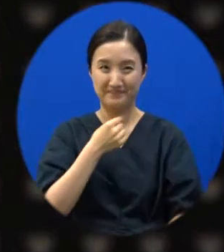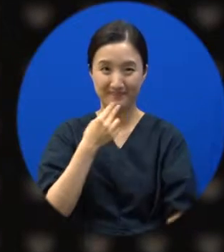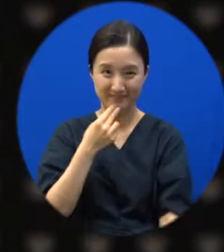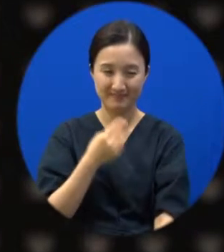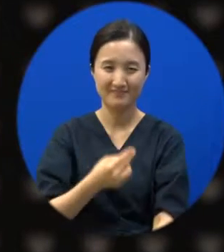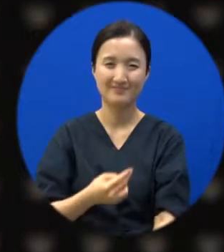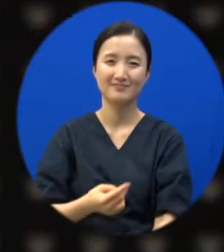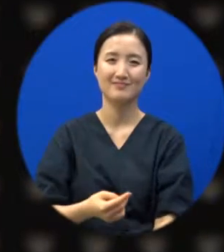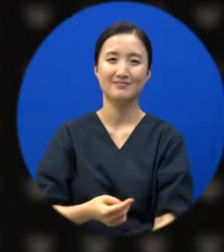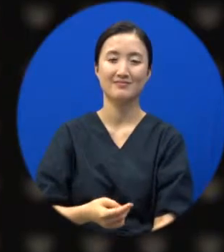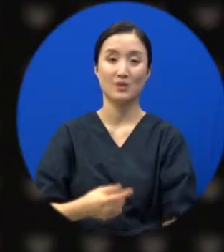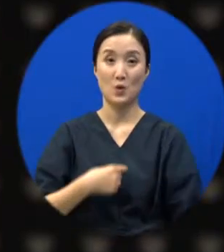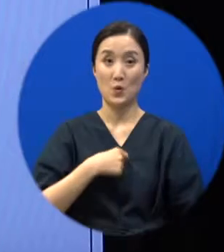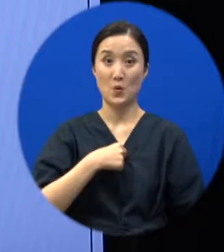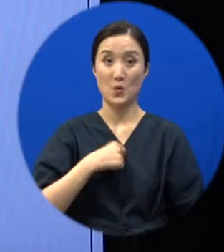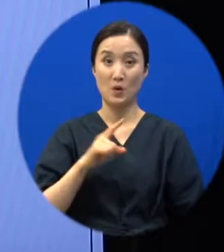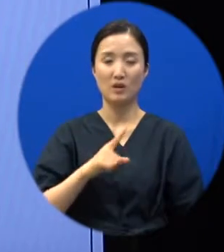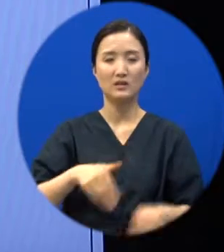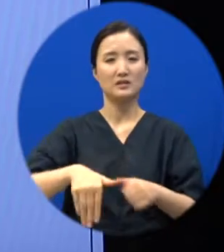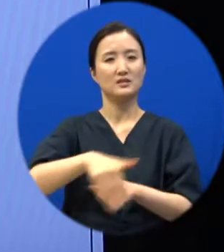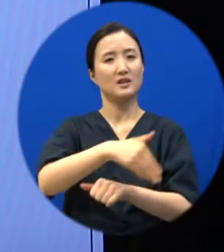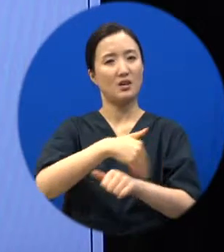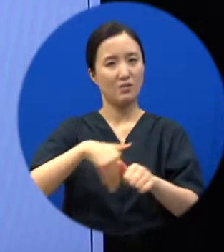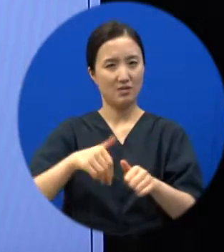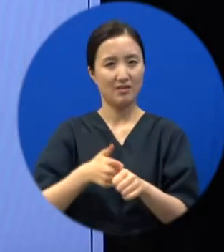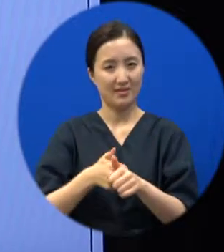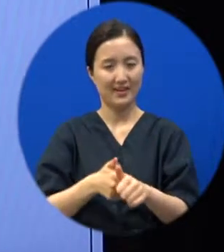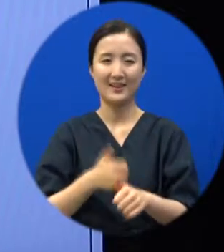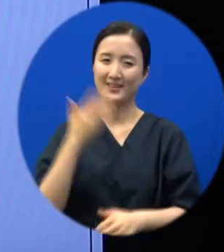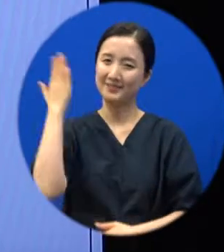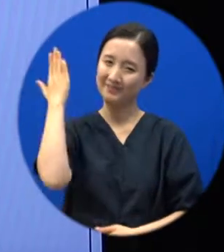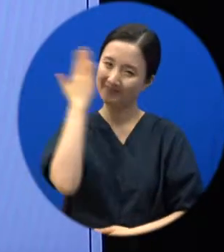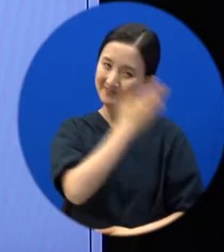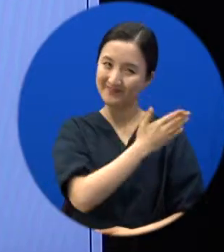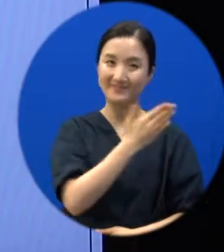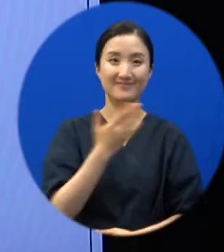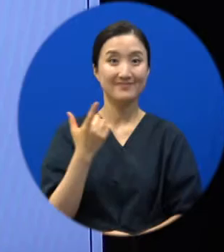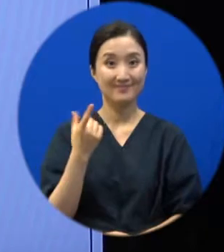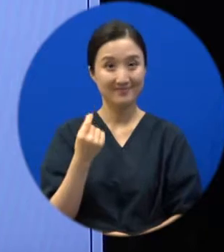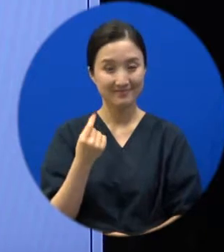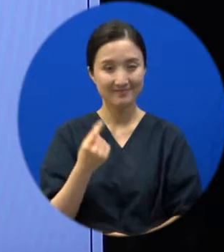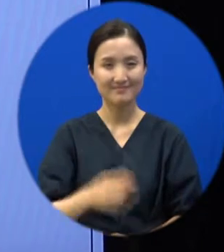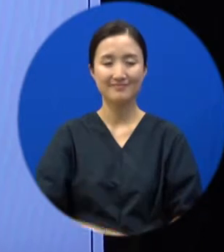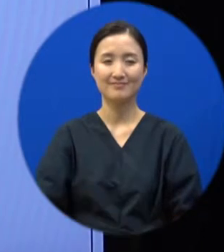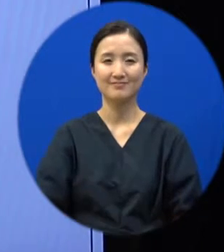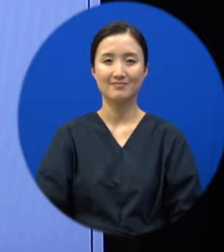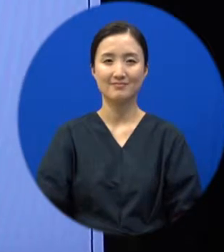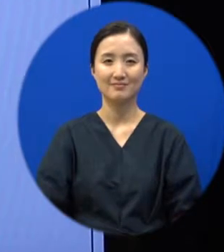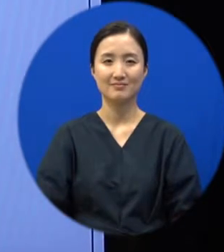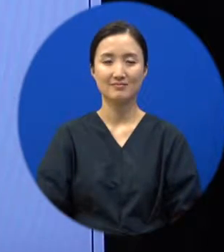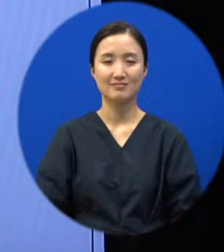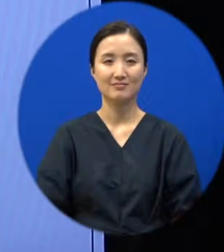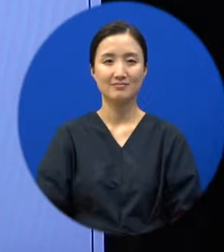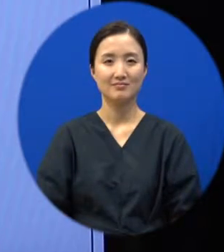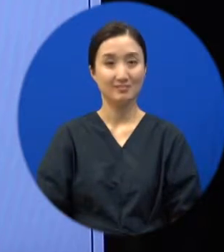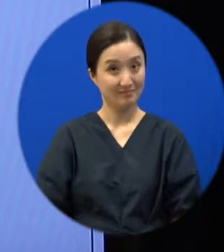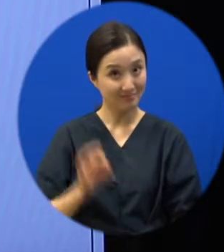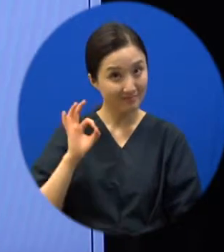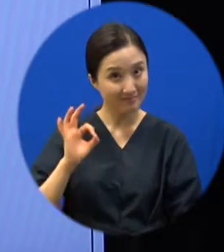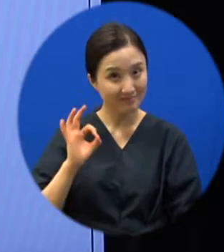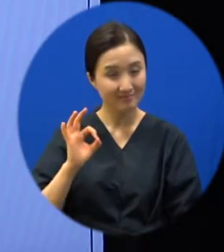들고요. 자, 의상은 상황에 맞게 깔끔한 이런 모습 상상이